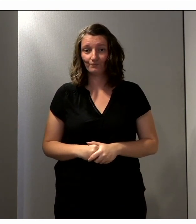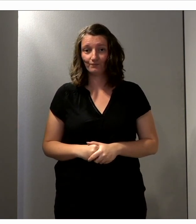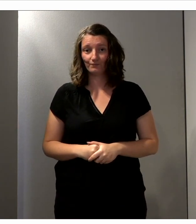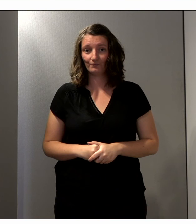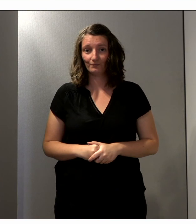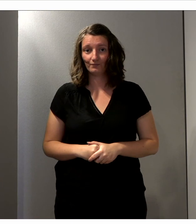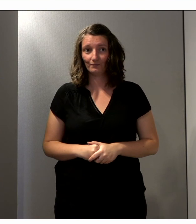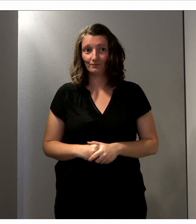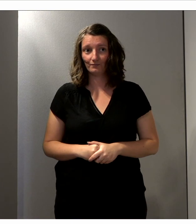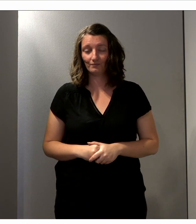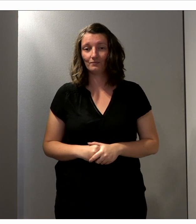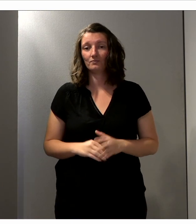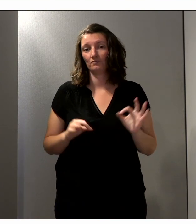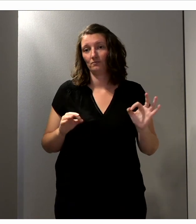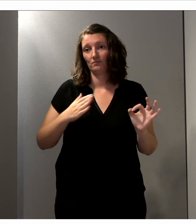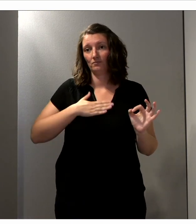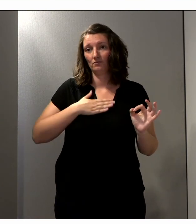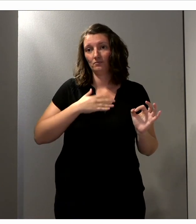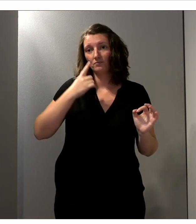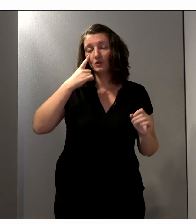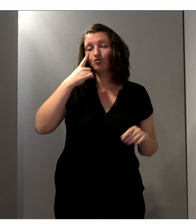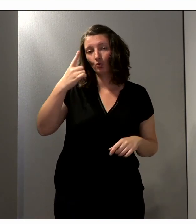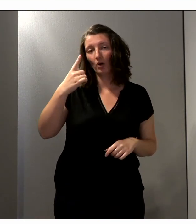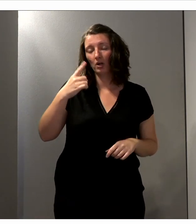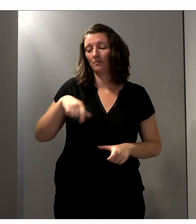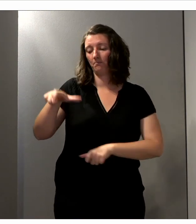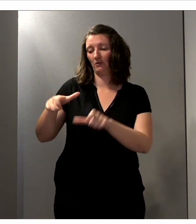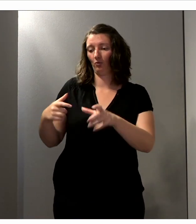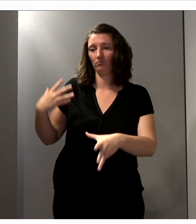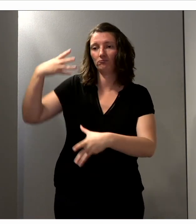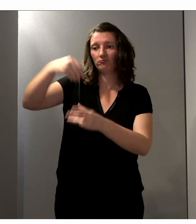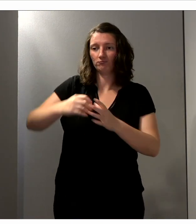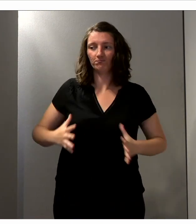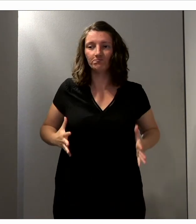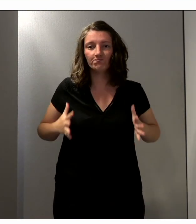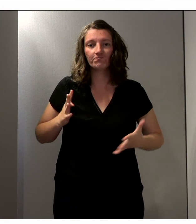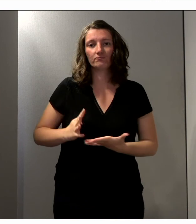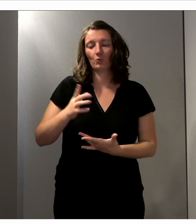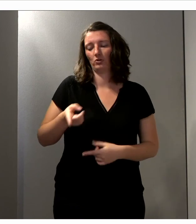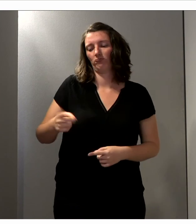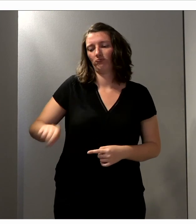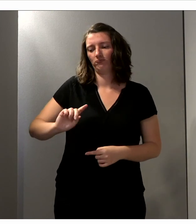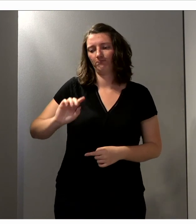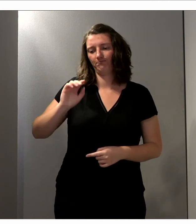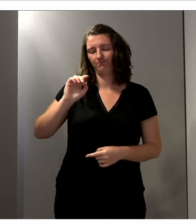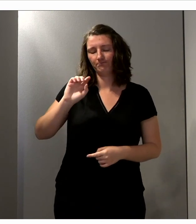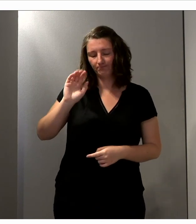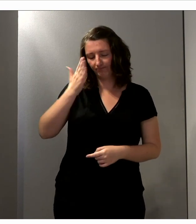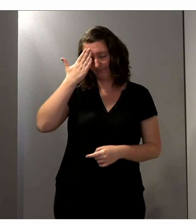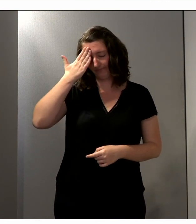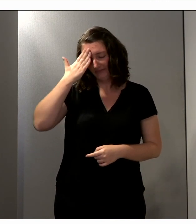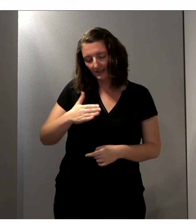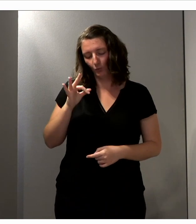Et donc en ça, je crois que tous ceux qui sont investis, en tout cas dans ce projet, ont tout à fait conscience des freins